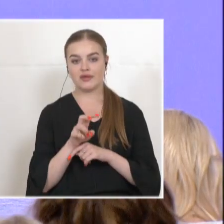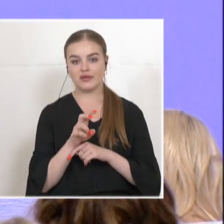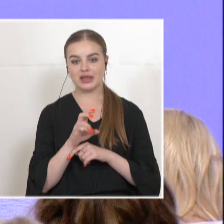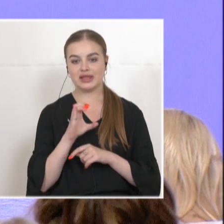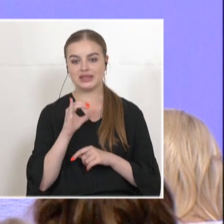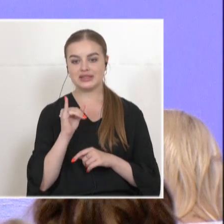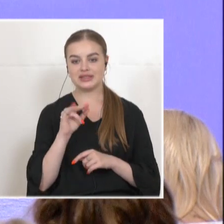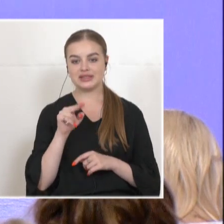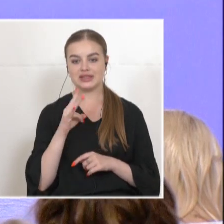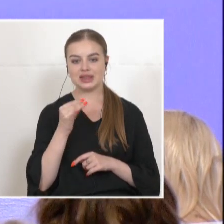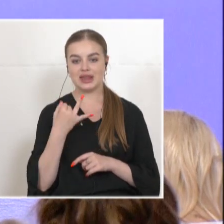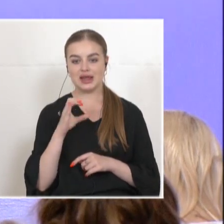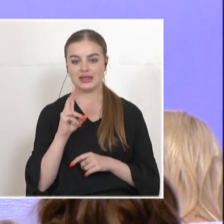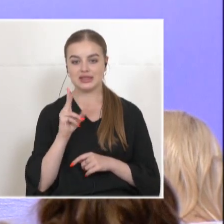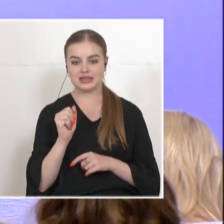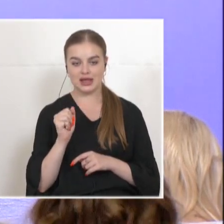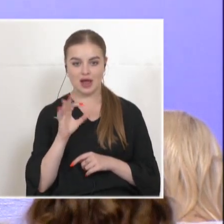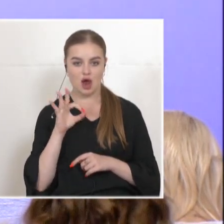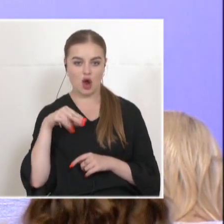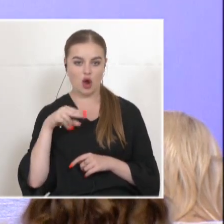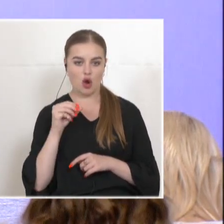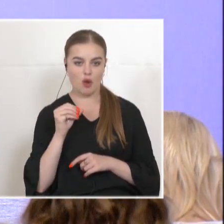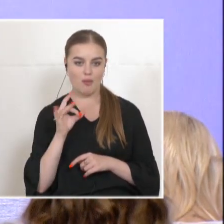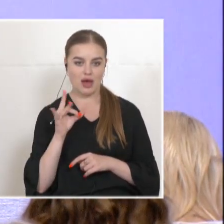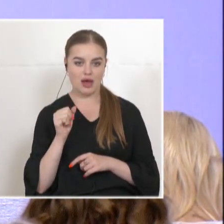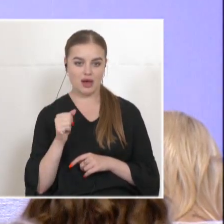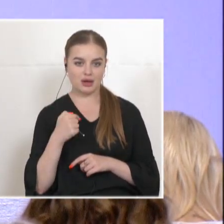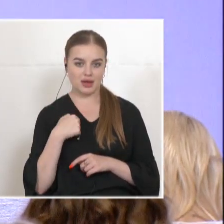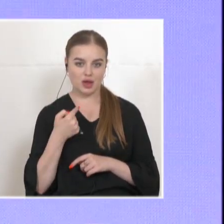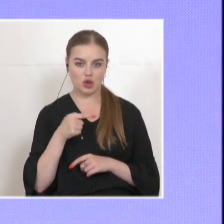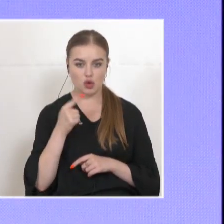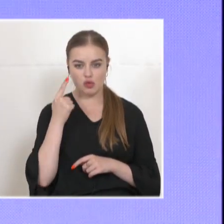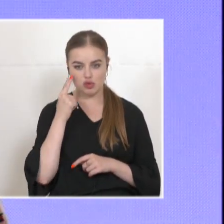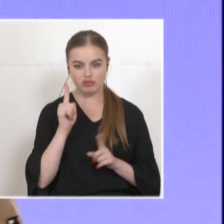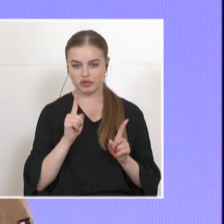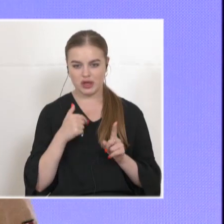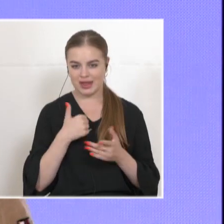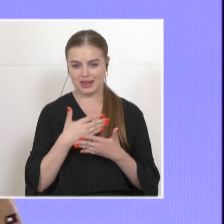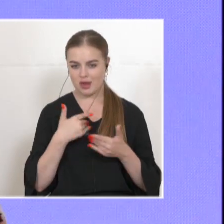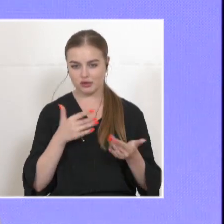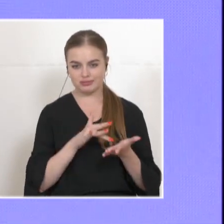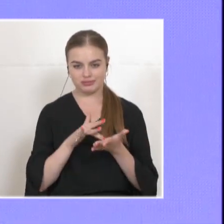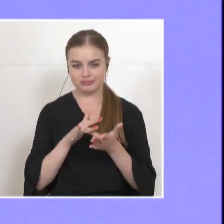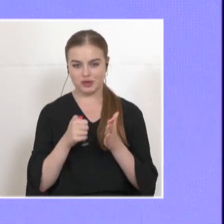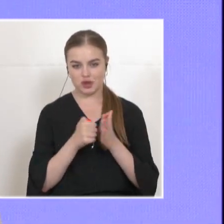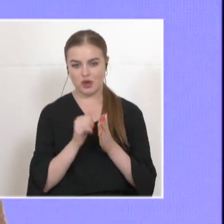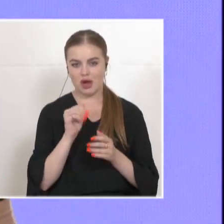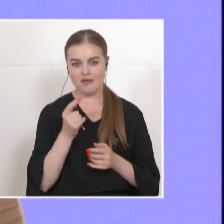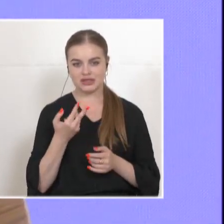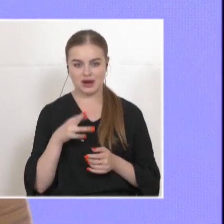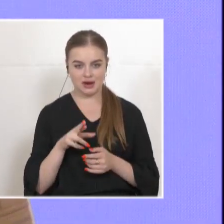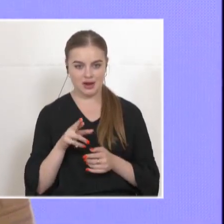оперу. Я тоді подумав, що я не хочу подорожувати до Австралії. І, в